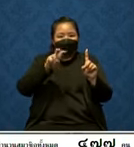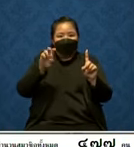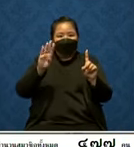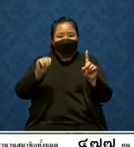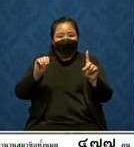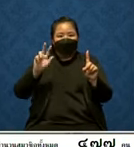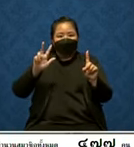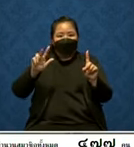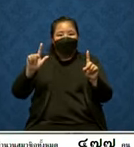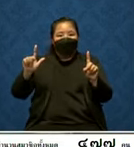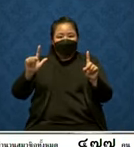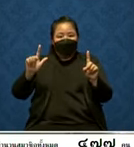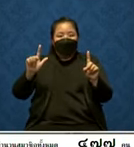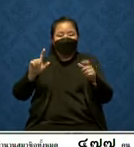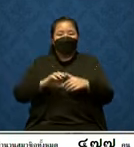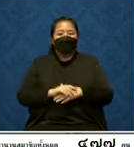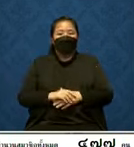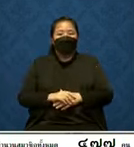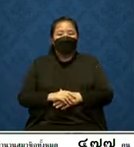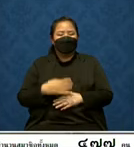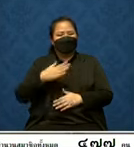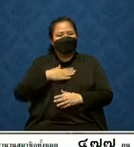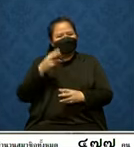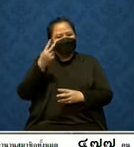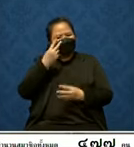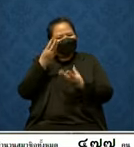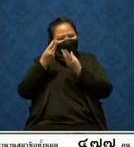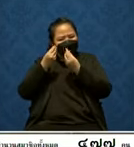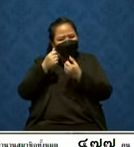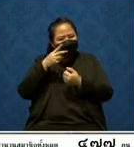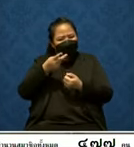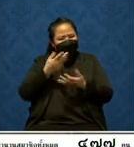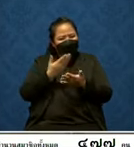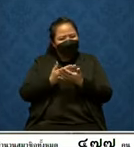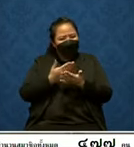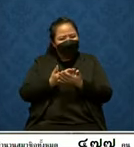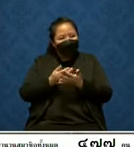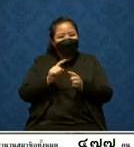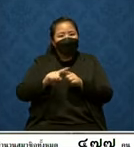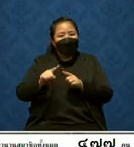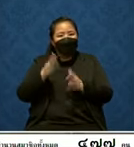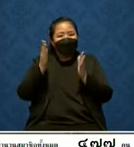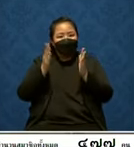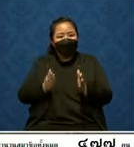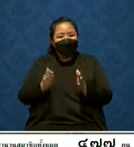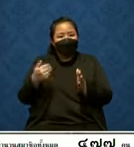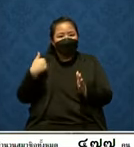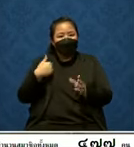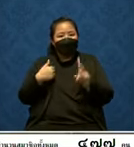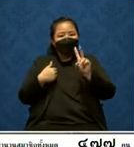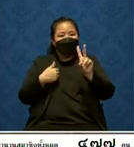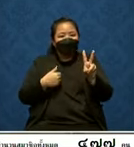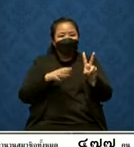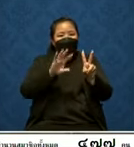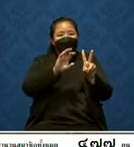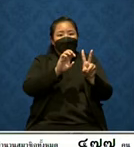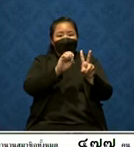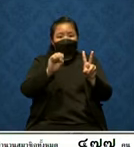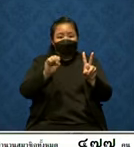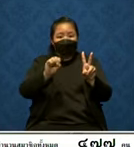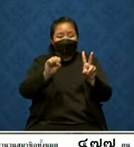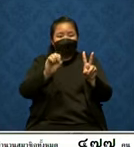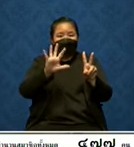1,243 ล้านบาทแต่เมื่อกระผมพิจารณาถึงค่าใช้จ่ายบุคลากรเนี่ยมีจำนวนถึง252ล้านก